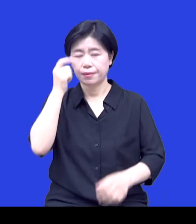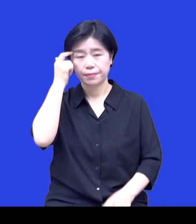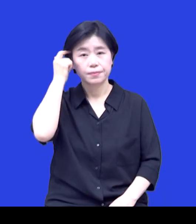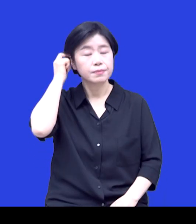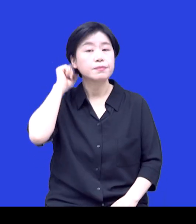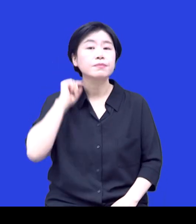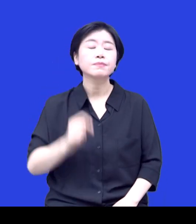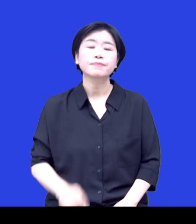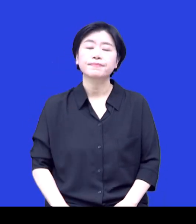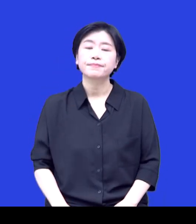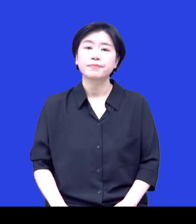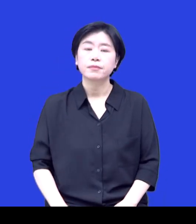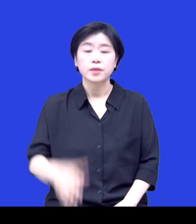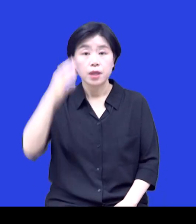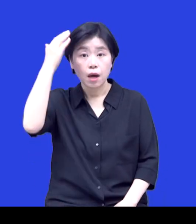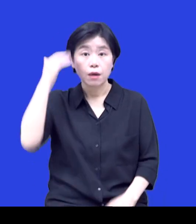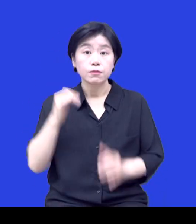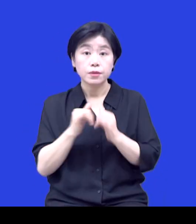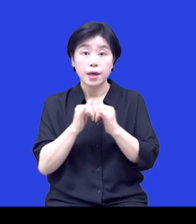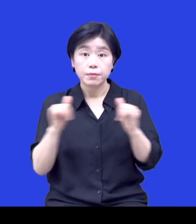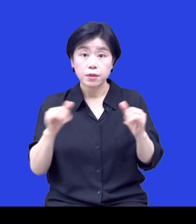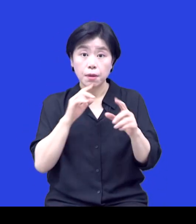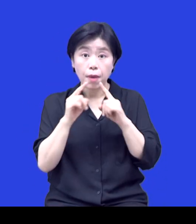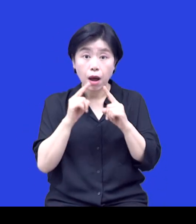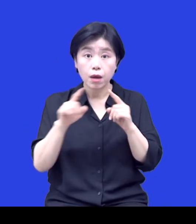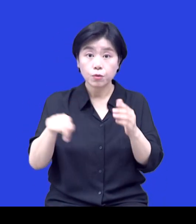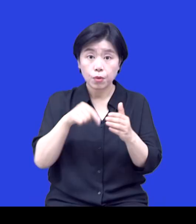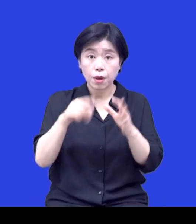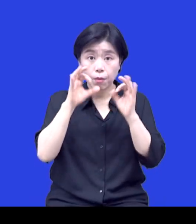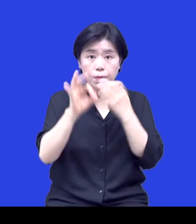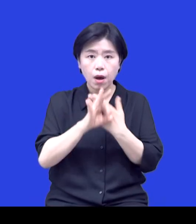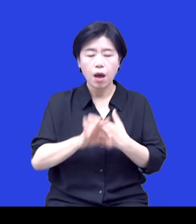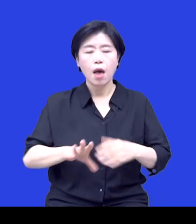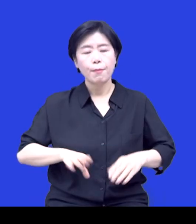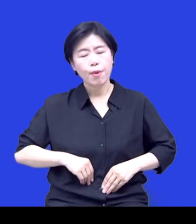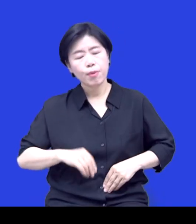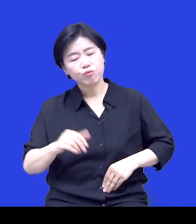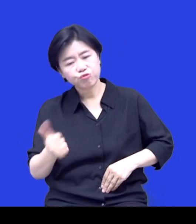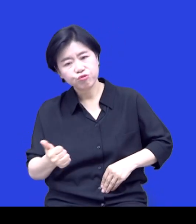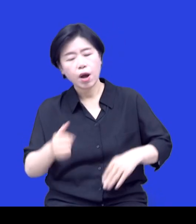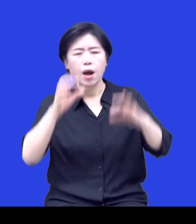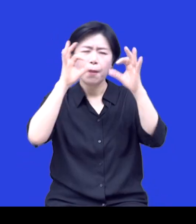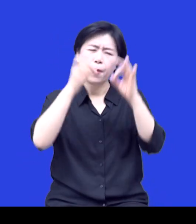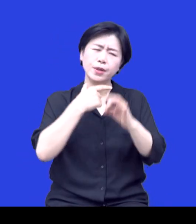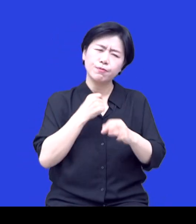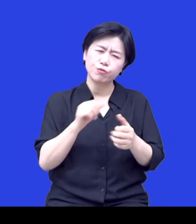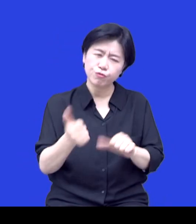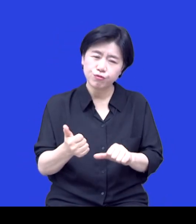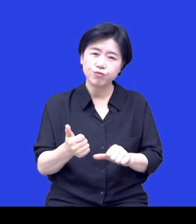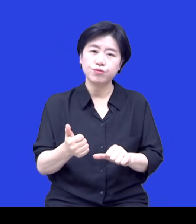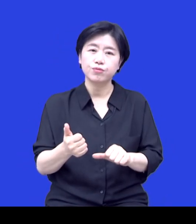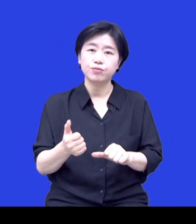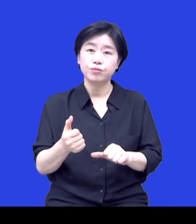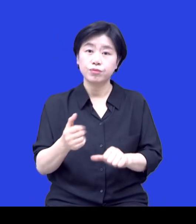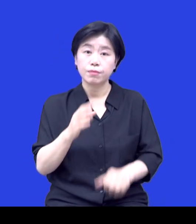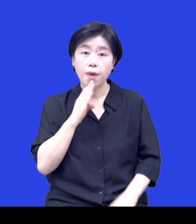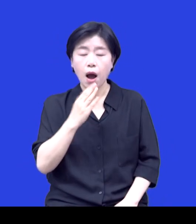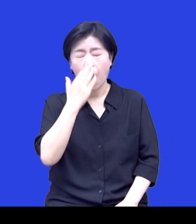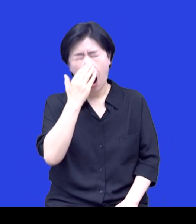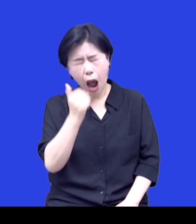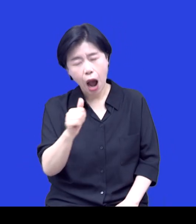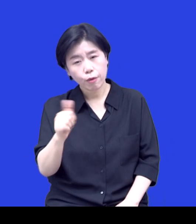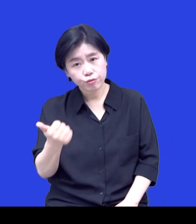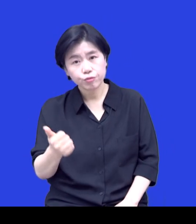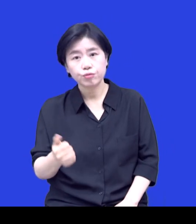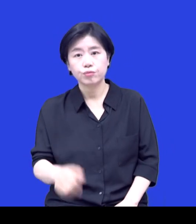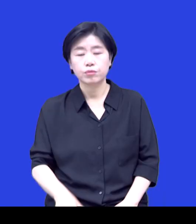한국 사람들이 사실 그냥 흔히 하는 말 중에 배고파 죽겠어, 예. 보고 싶어 죽겠어, 그리고 앉을 때 지겨 아이고 죽겠어. 어때,